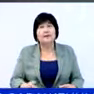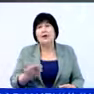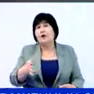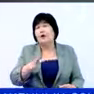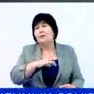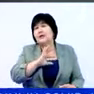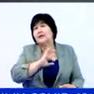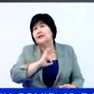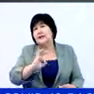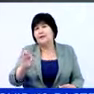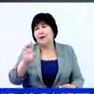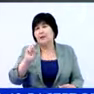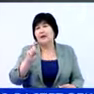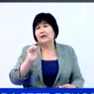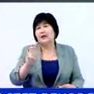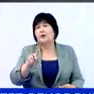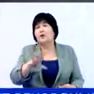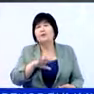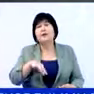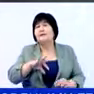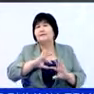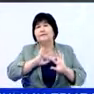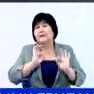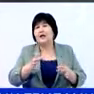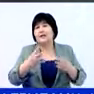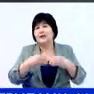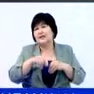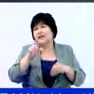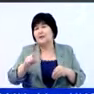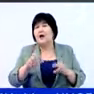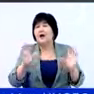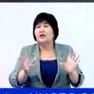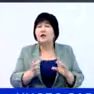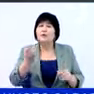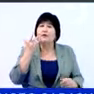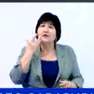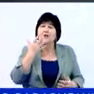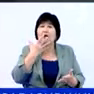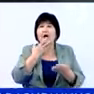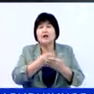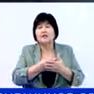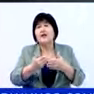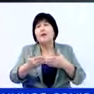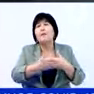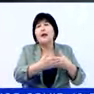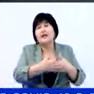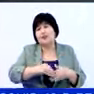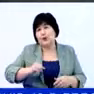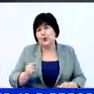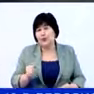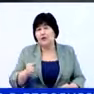был Батырхан. Он был прекрасным семьянином, заботился всегда о своих близких,